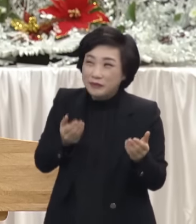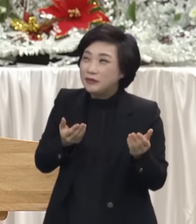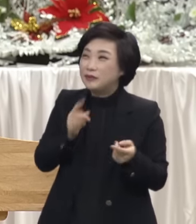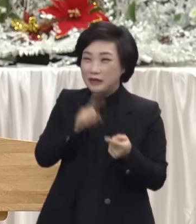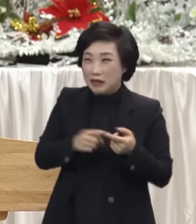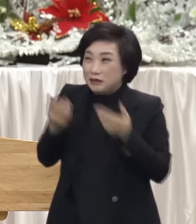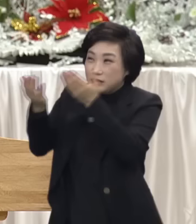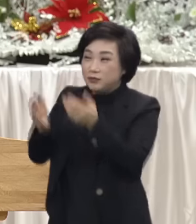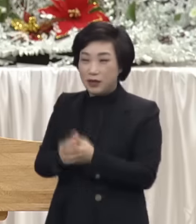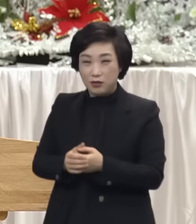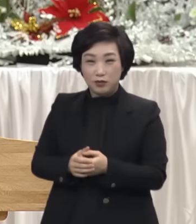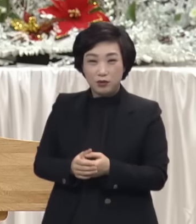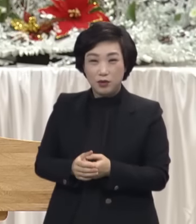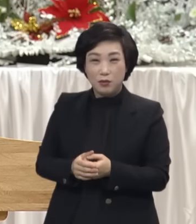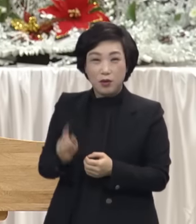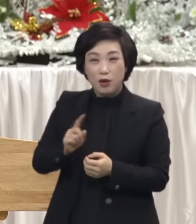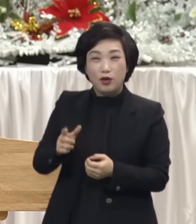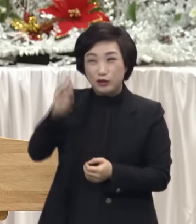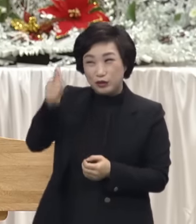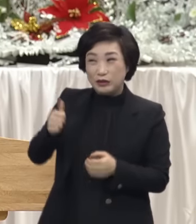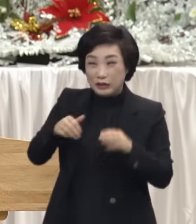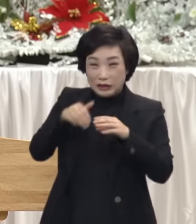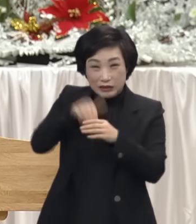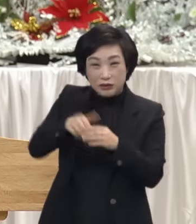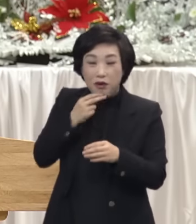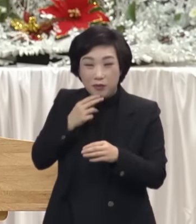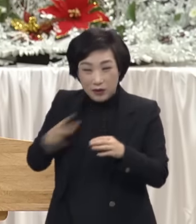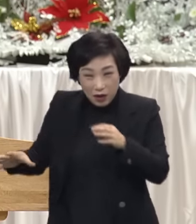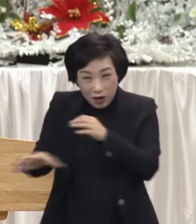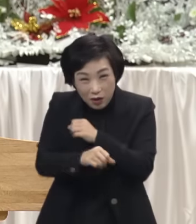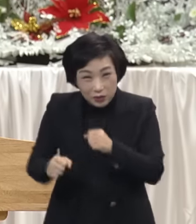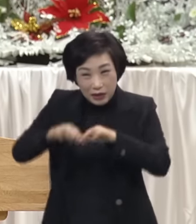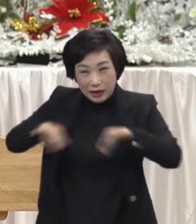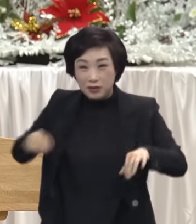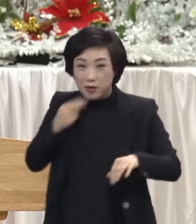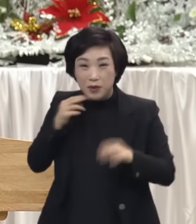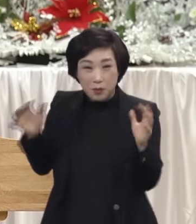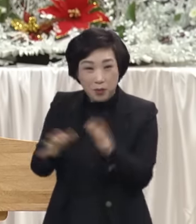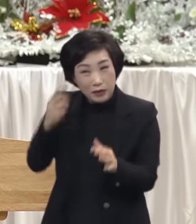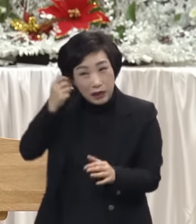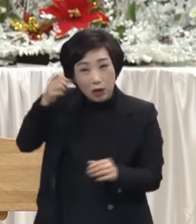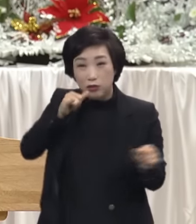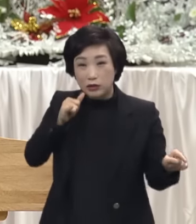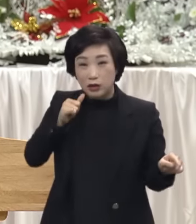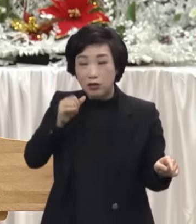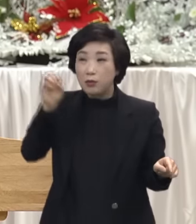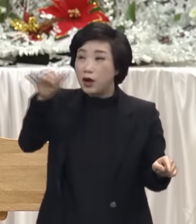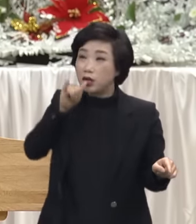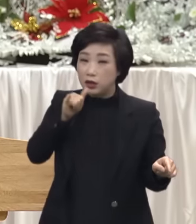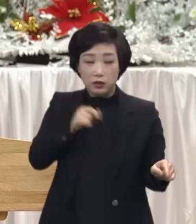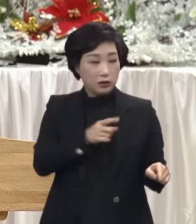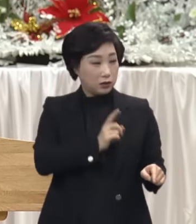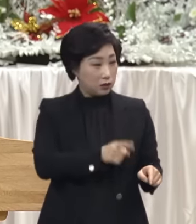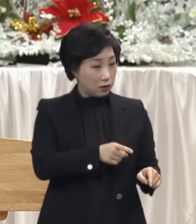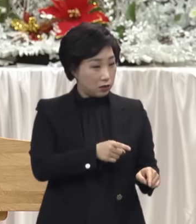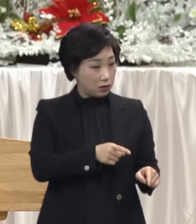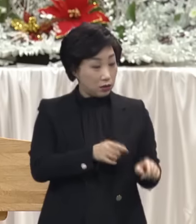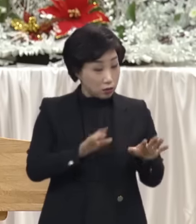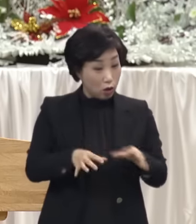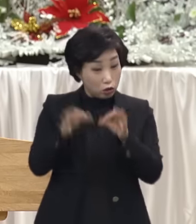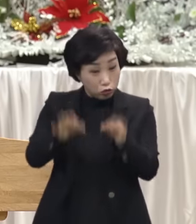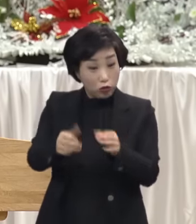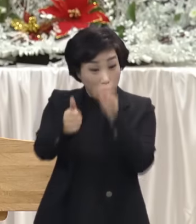응? 당신은 심지 않은 데서 거두고 회치하면서 모으는 분이셔? 야 이놈아,